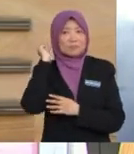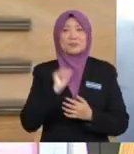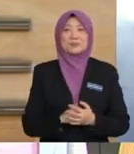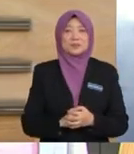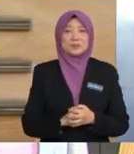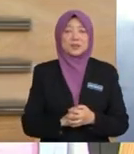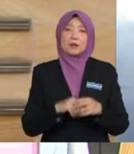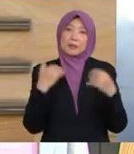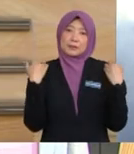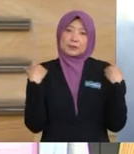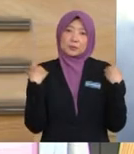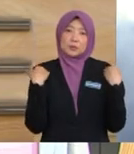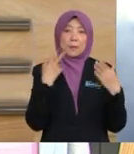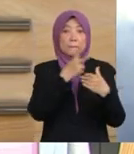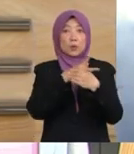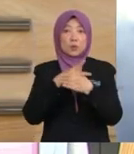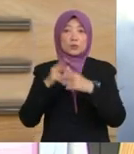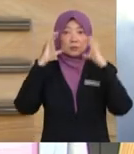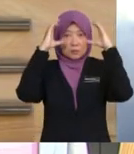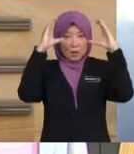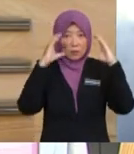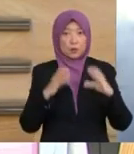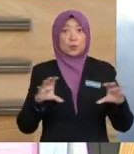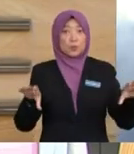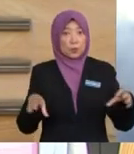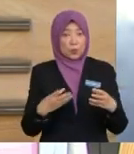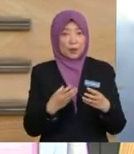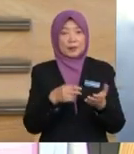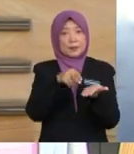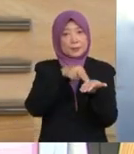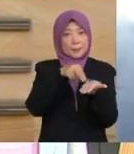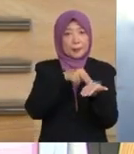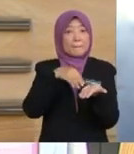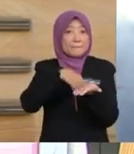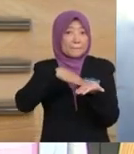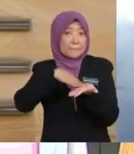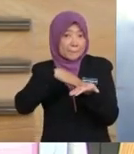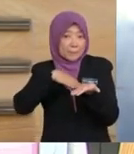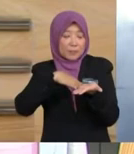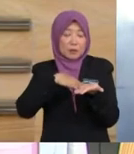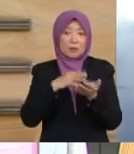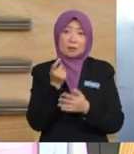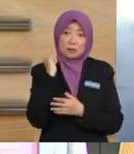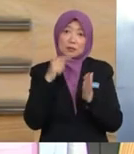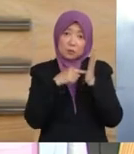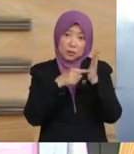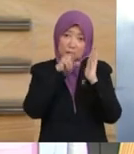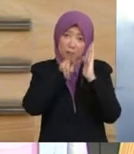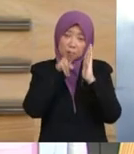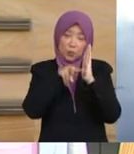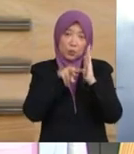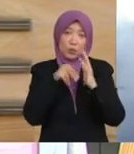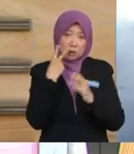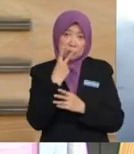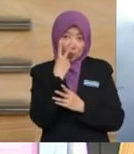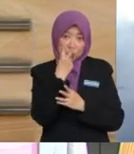ada kongsikan tentang cara pembuatan krim mentega. Betul, krim mentega. Kita buat krim mentega tadi hanya